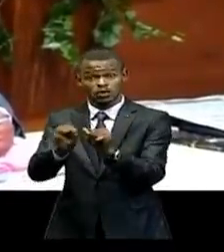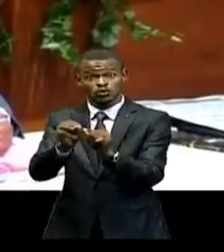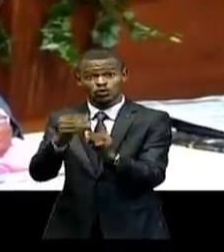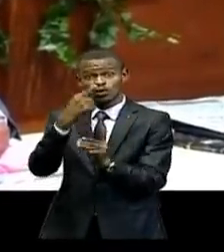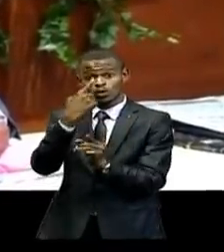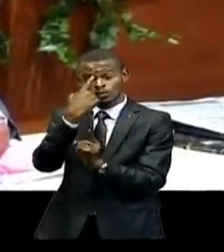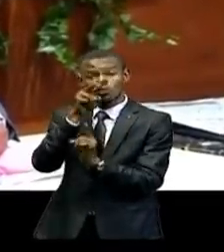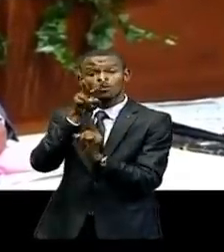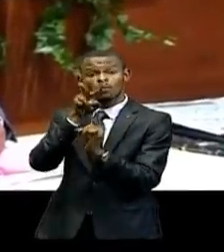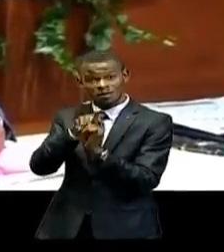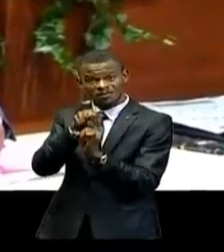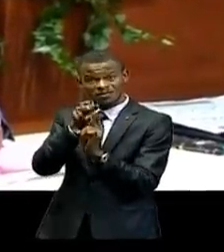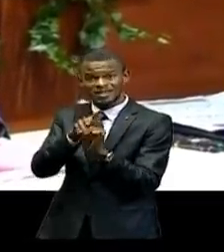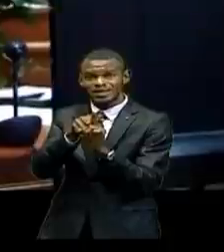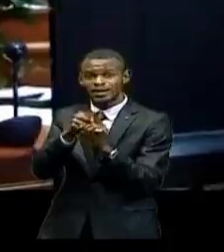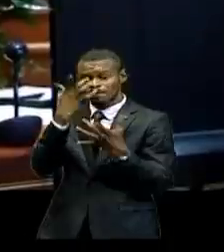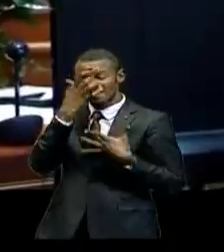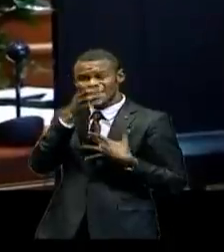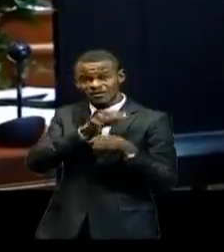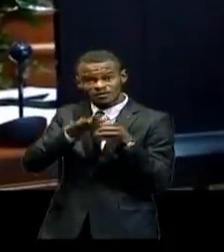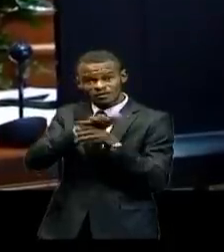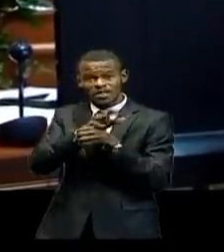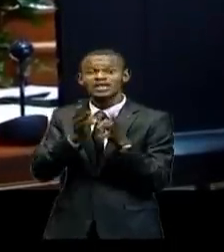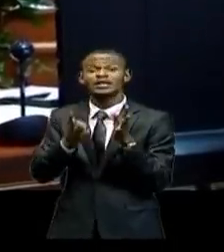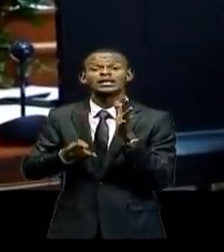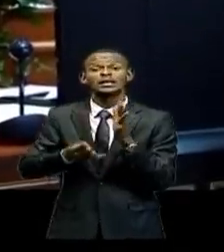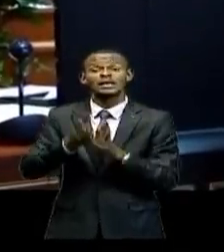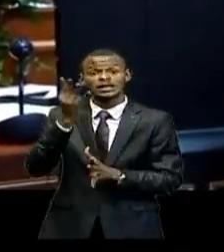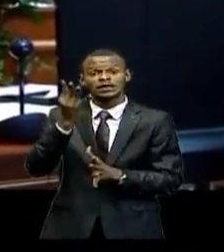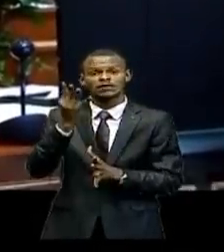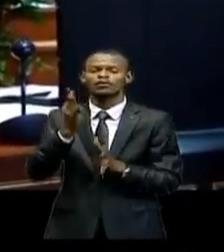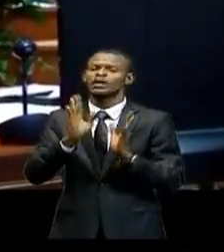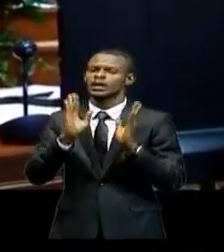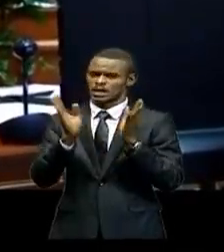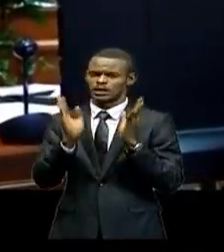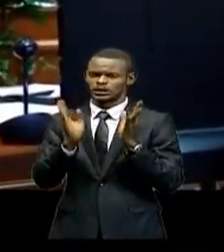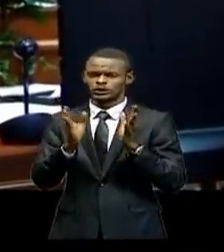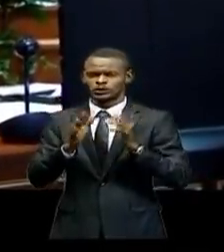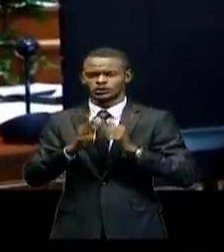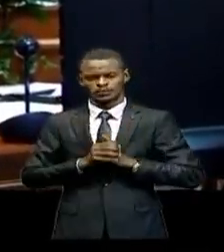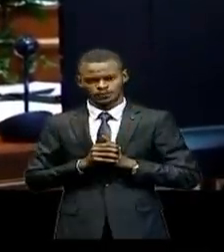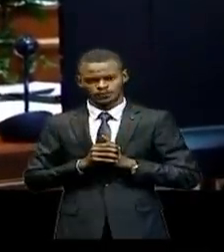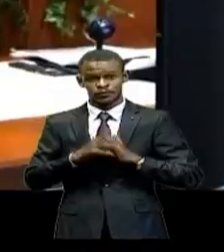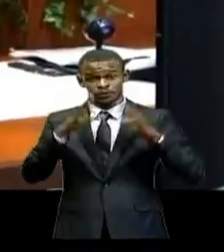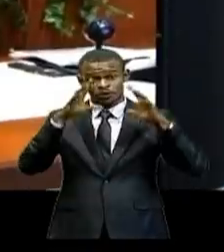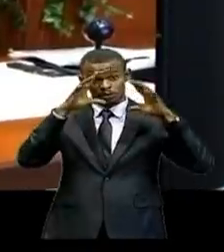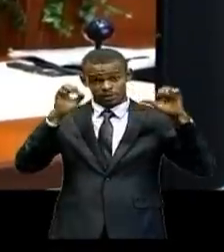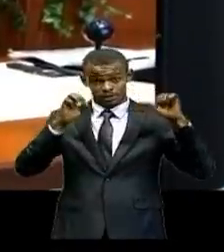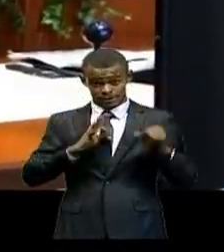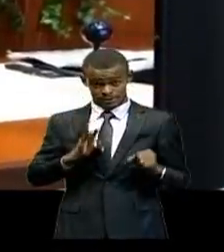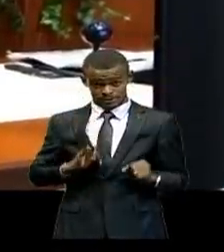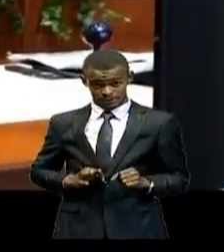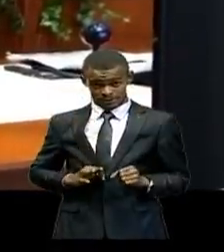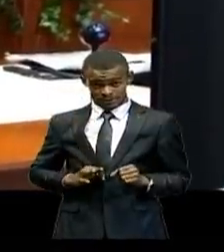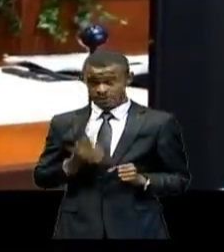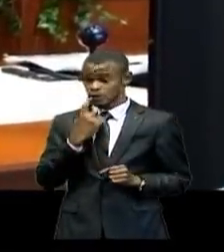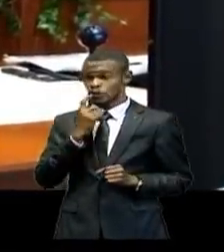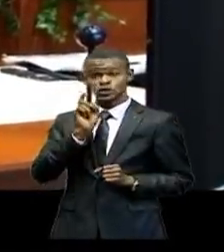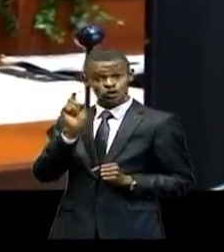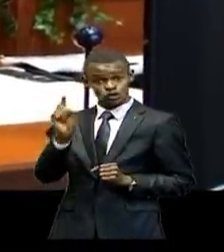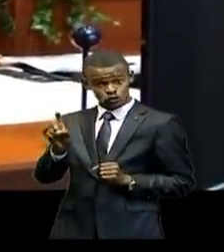vague dans l'hypothèse où elle survenait. Le président de la République a instruit pour ce faire le ministre de la